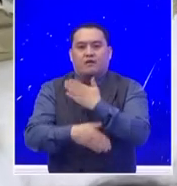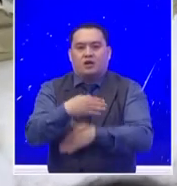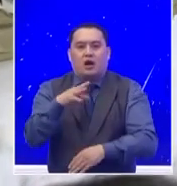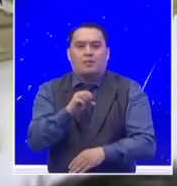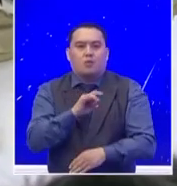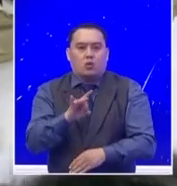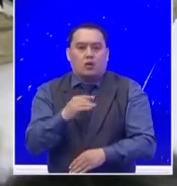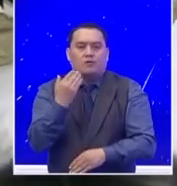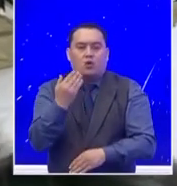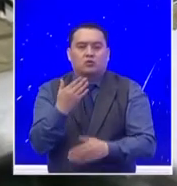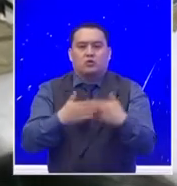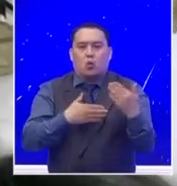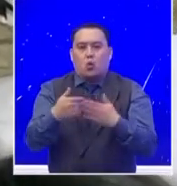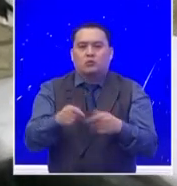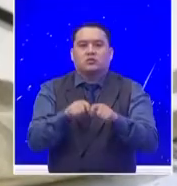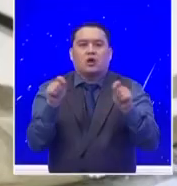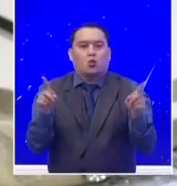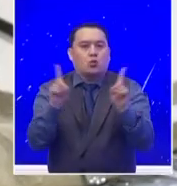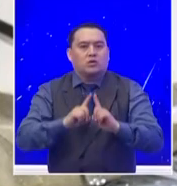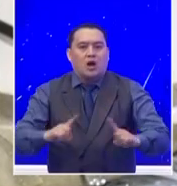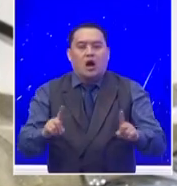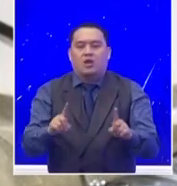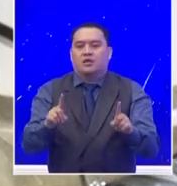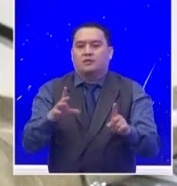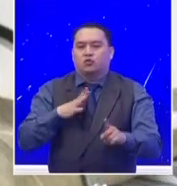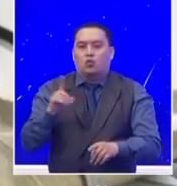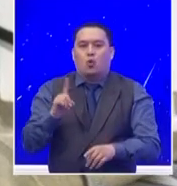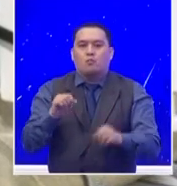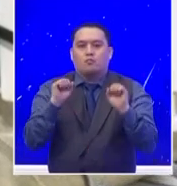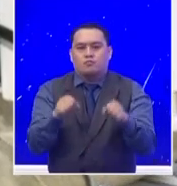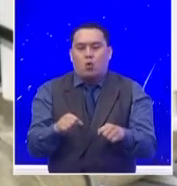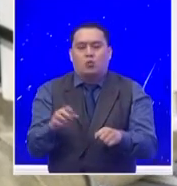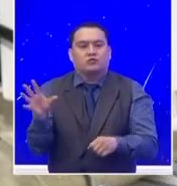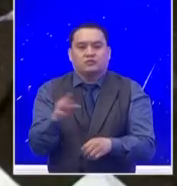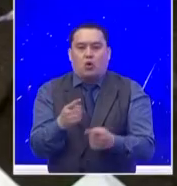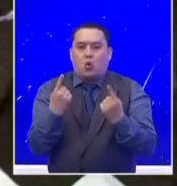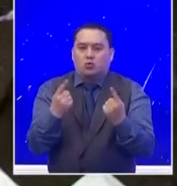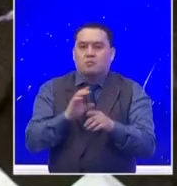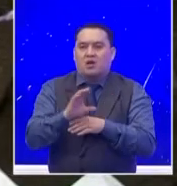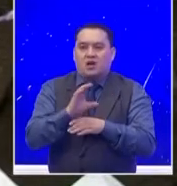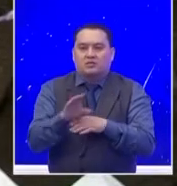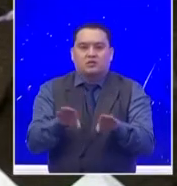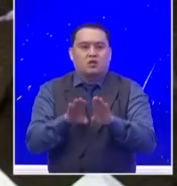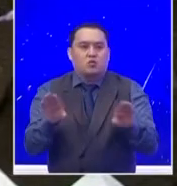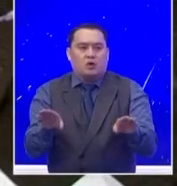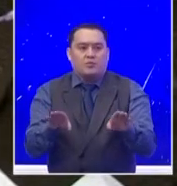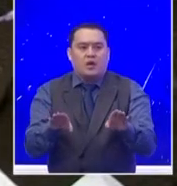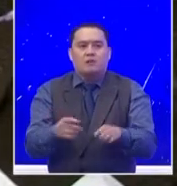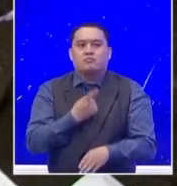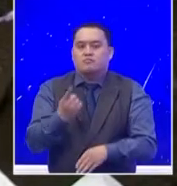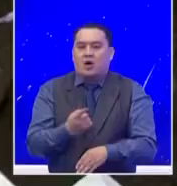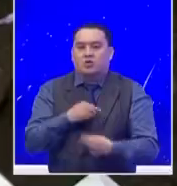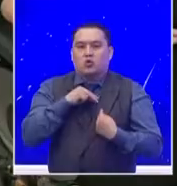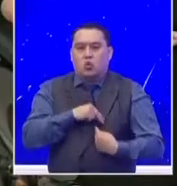«Комкор Жюрек». Своими руками они создают уникальные вещи, которым могут позавидовать даже крупные производители игрушек. В мастерской